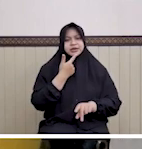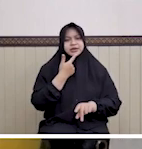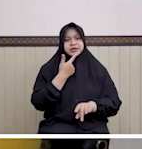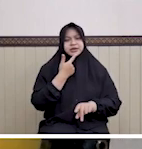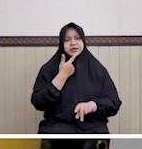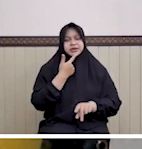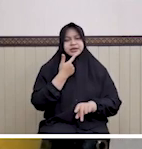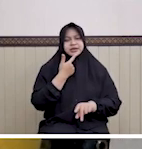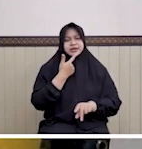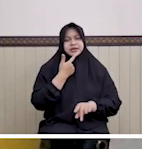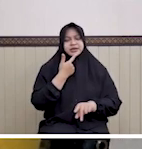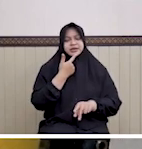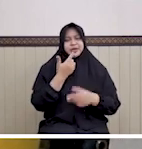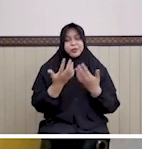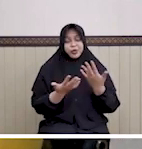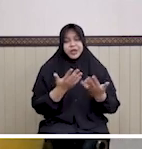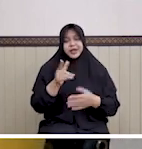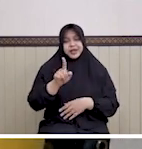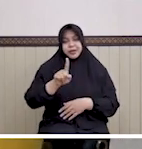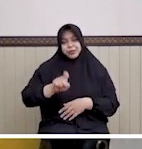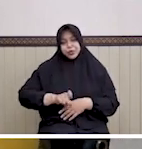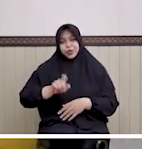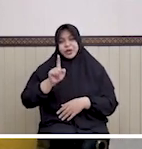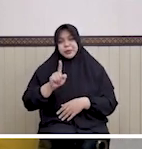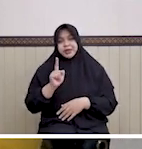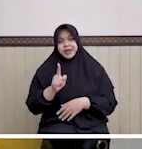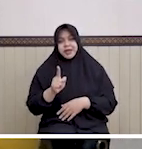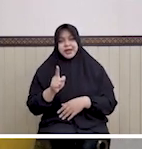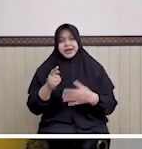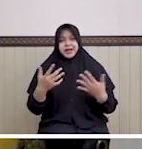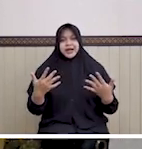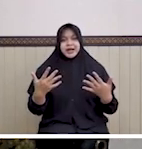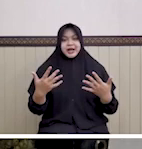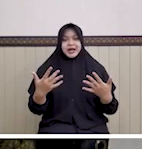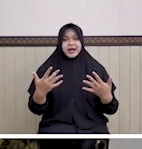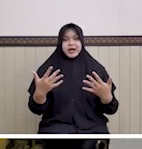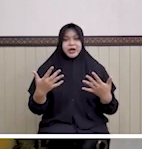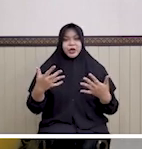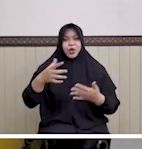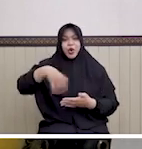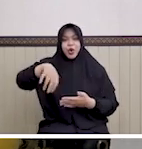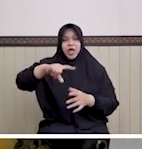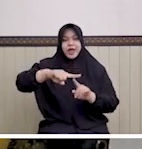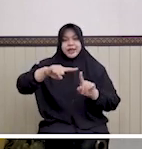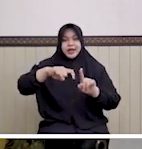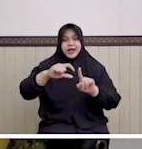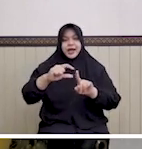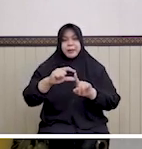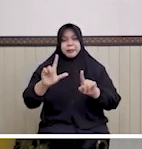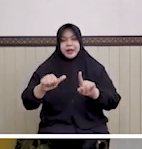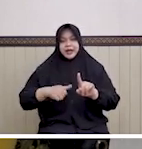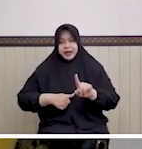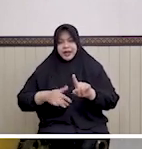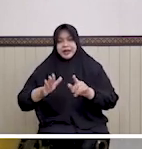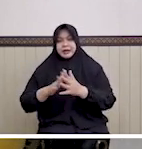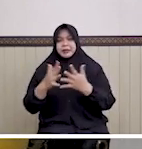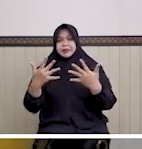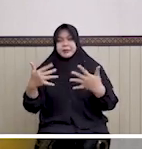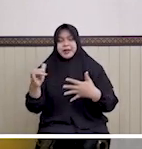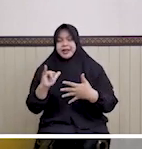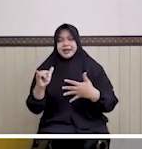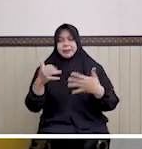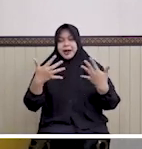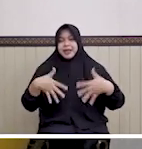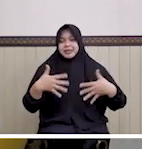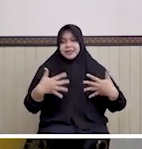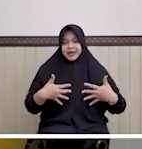makanya kita butuh yang namanya itu olah TKP dan rekontruksi versinya kurban yang ini